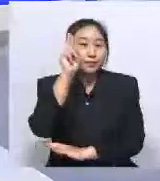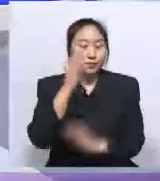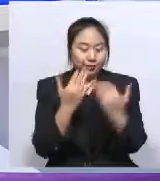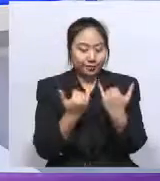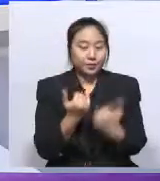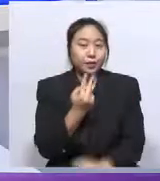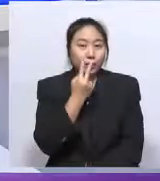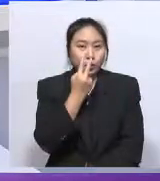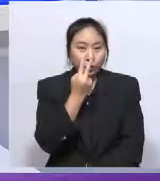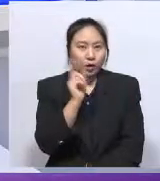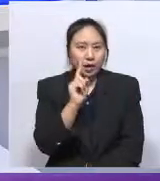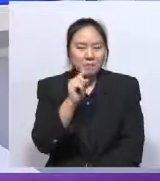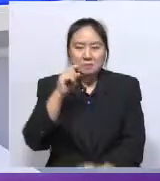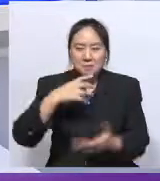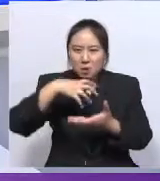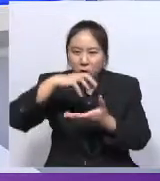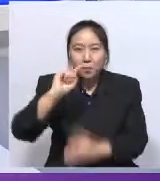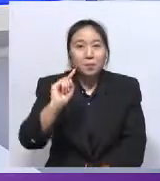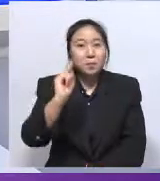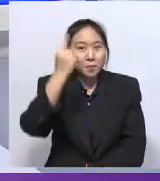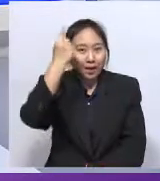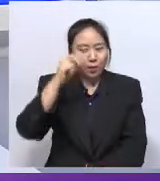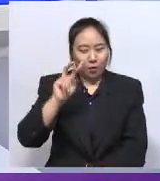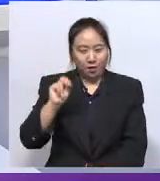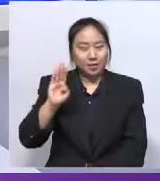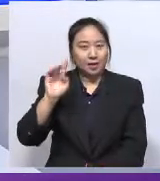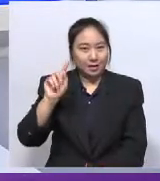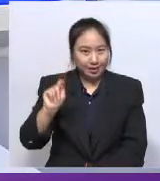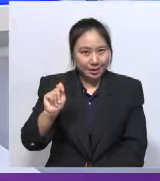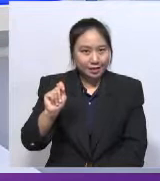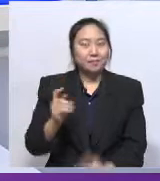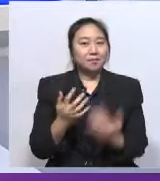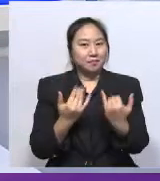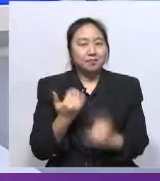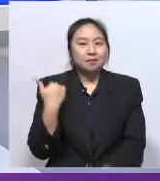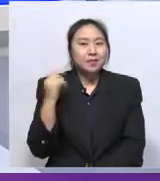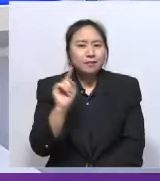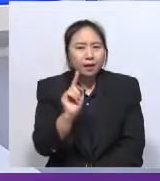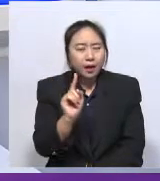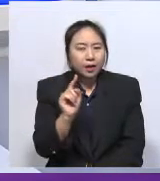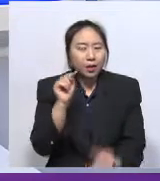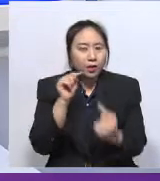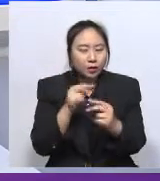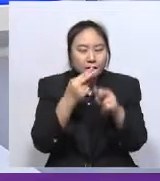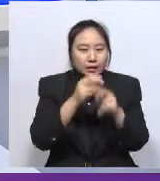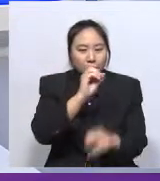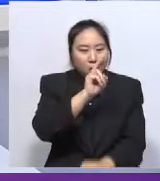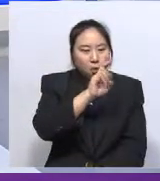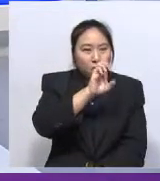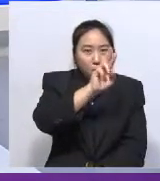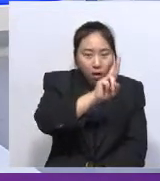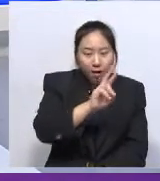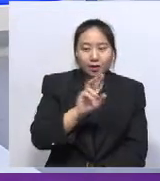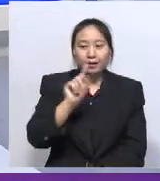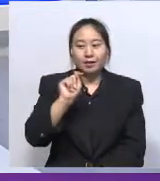นะพาคุณผู้ชมไปพบกับรายการใหม่ล่าสุดจากทาง NBT2HD แห่งนี้ค่ะโดยรายการ Over the Limit ปฏิบัติการท